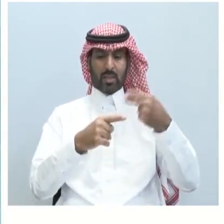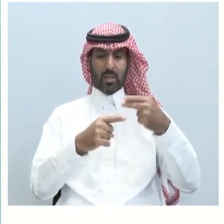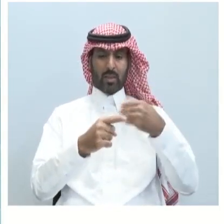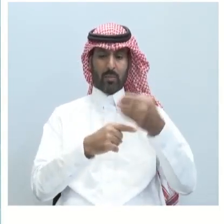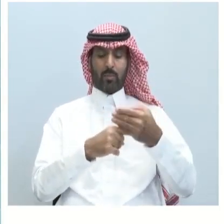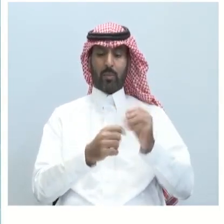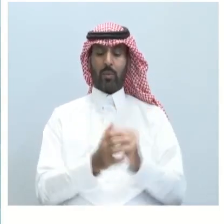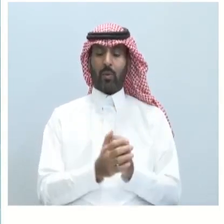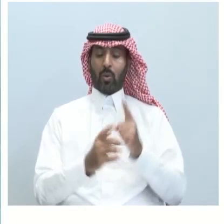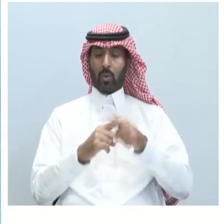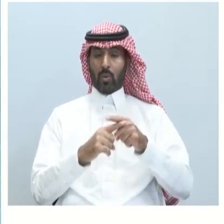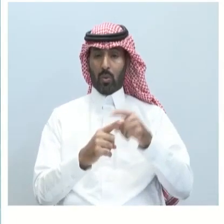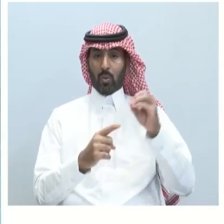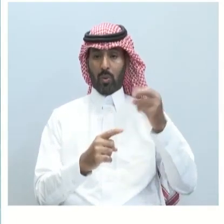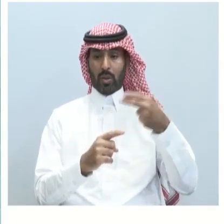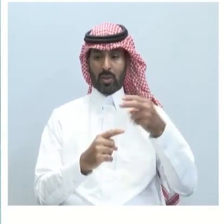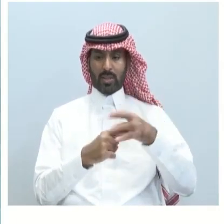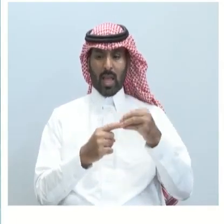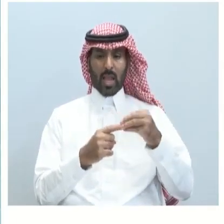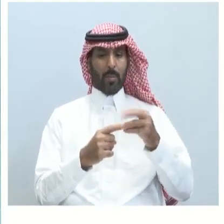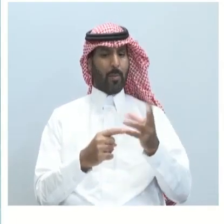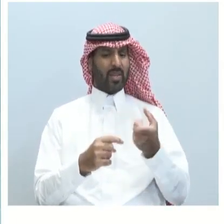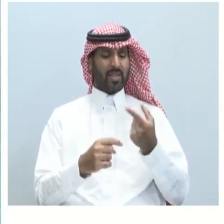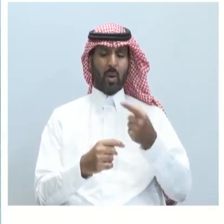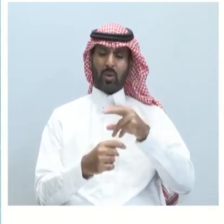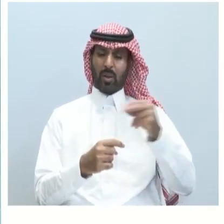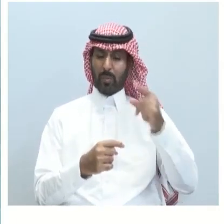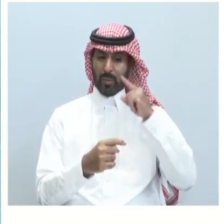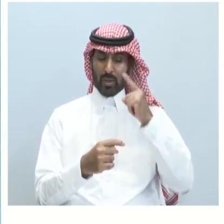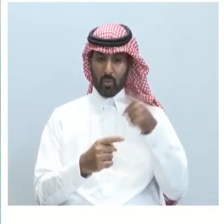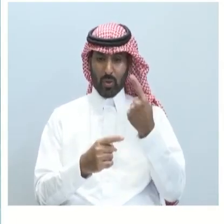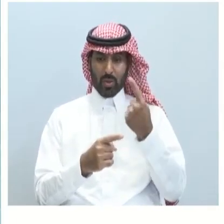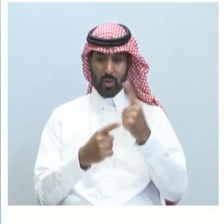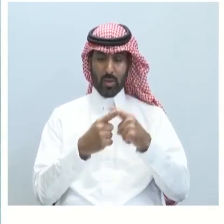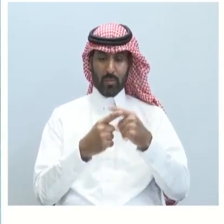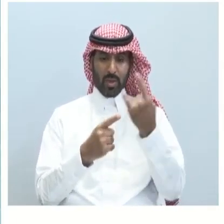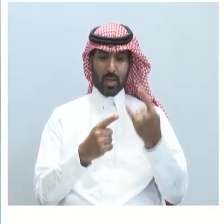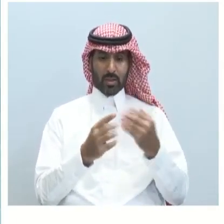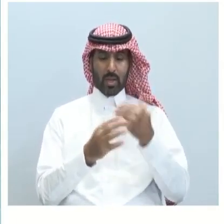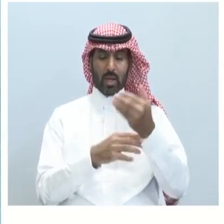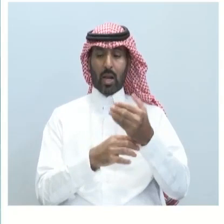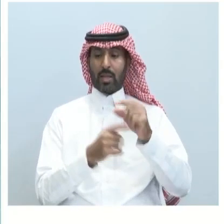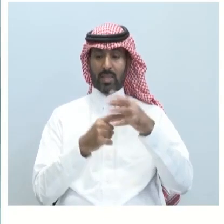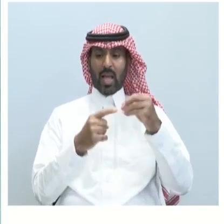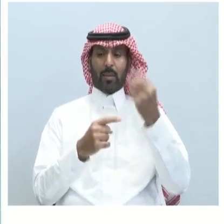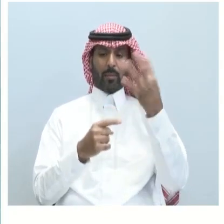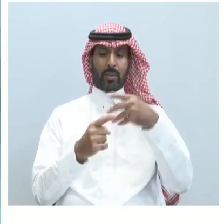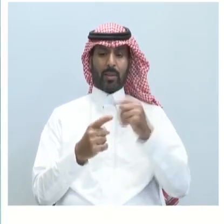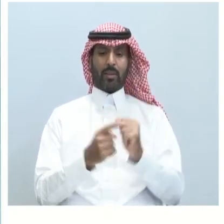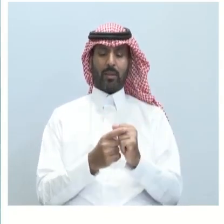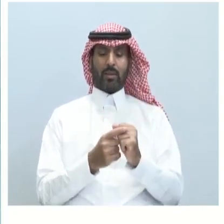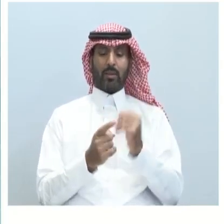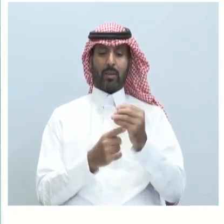مئويه هذا يعني انه اذا زاد اذا زاد مين تركيز ايون الهيدروجين